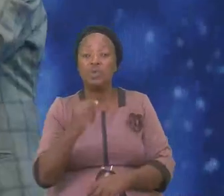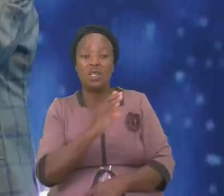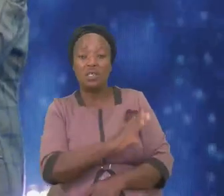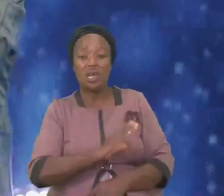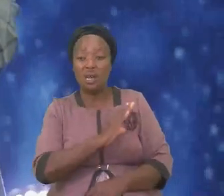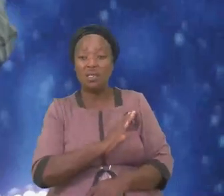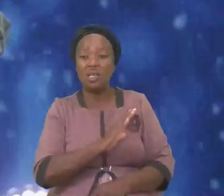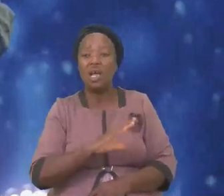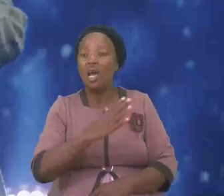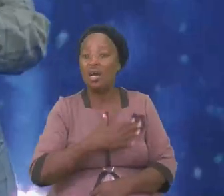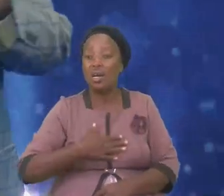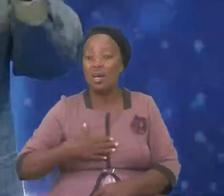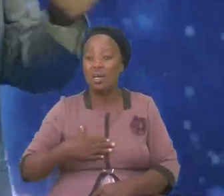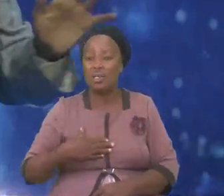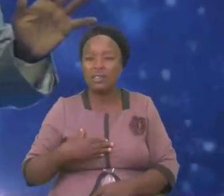juif.